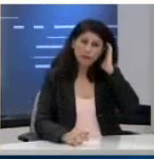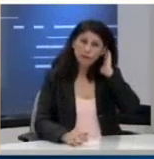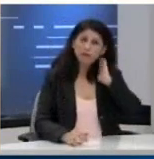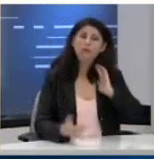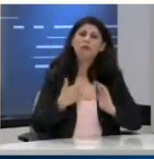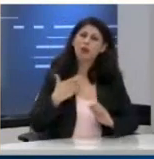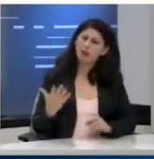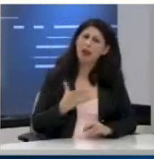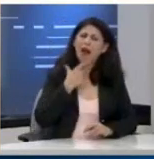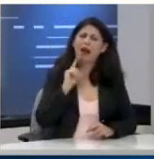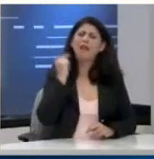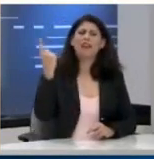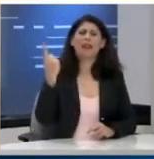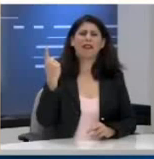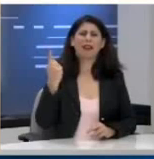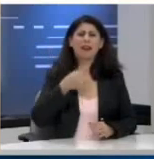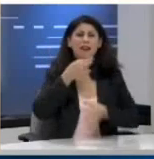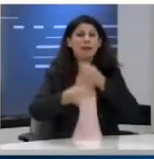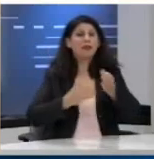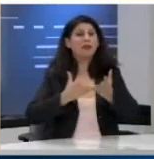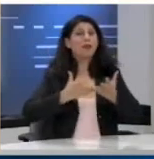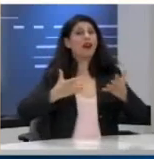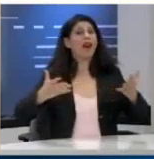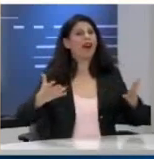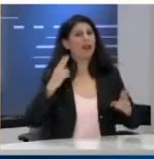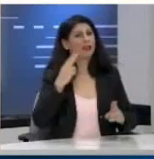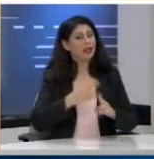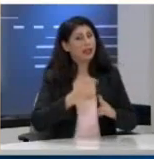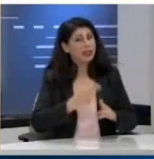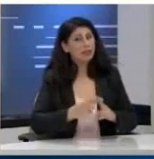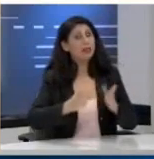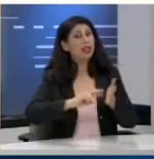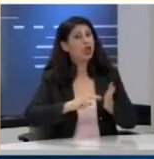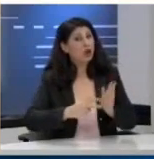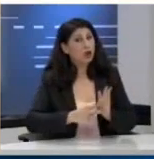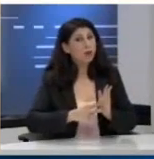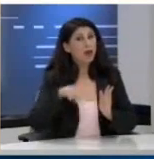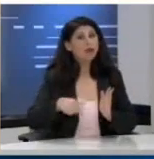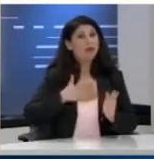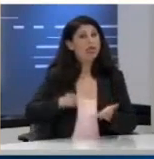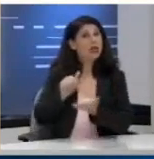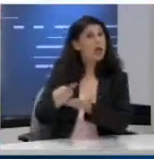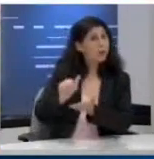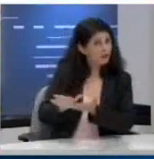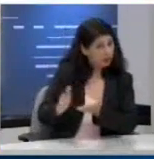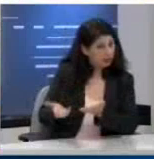εμείς πήραμε την ευκαιρία να μιλήσουμε για τα μεγάλα, τα κρίσιμα, την οικονομία, αυτά που θέλετε να αποφύγετε.